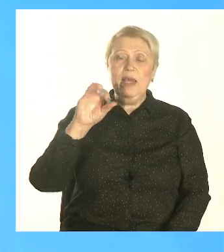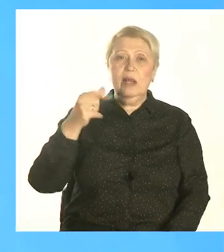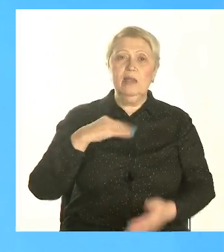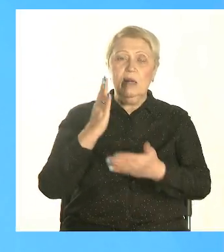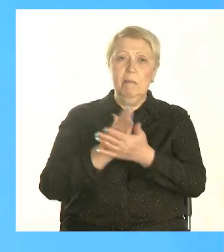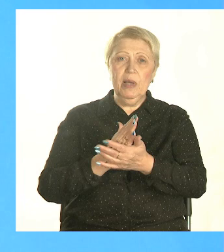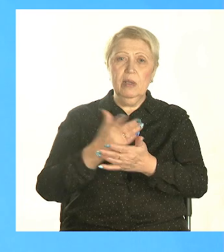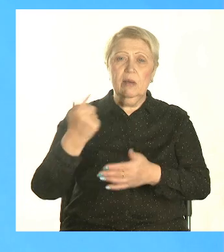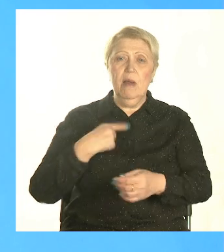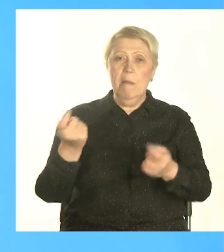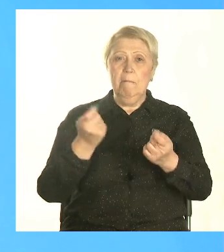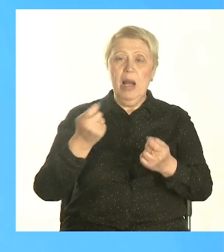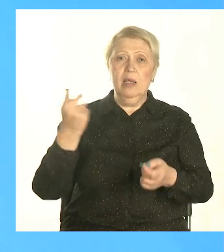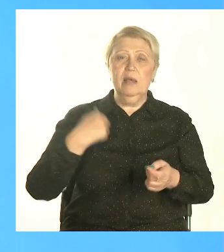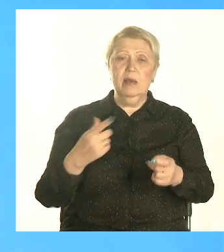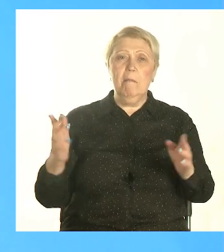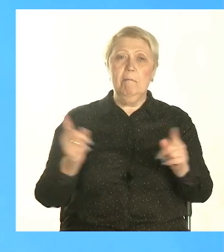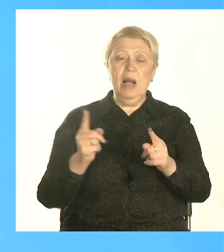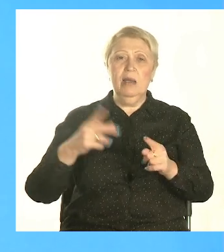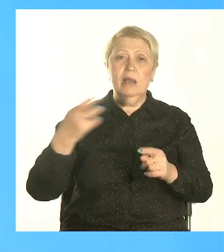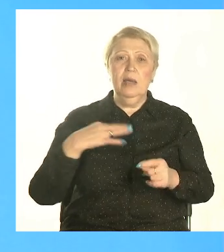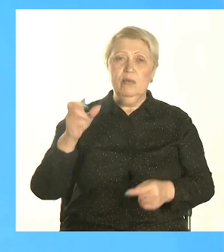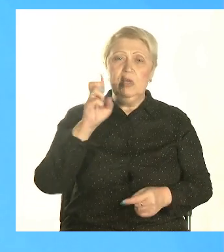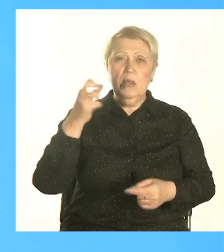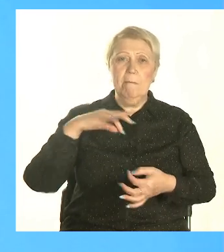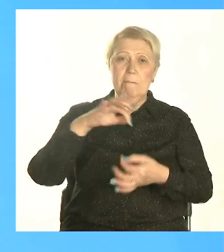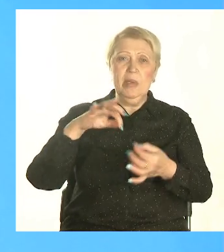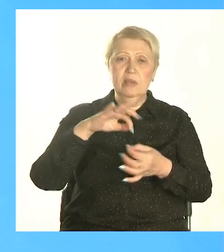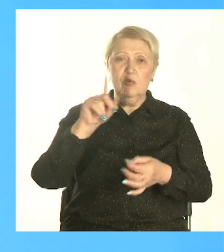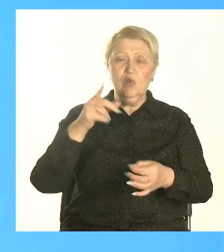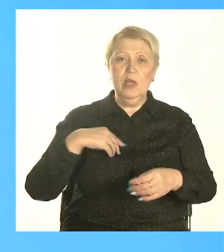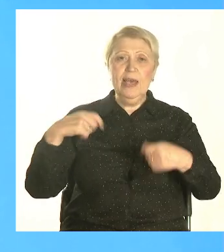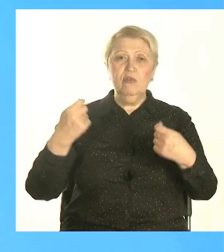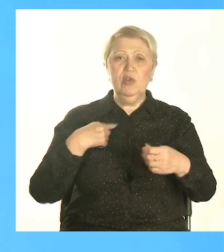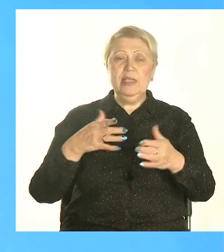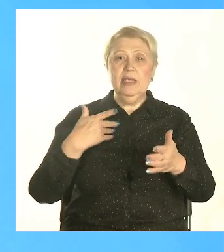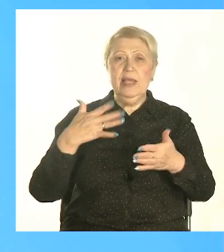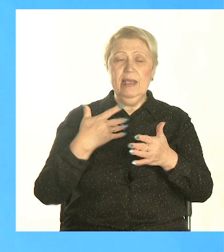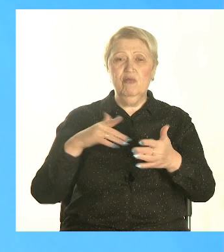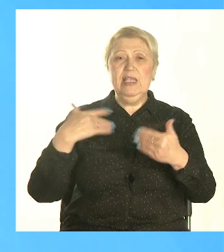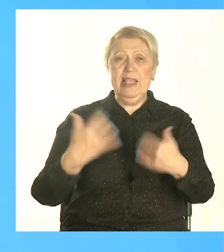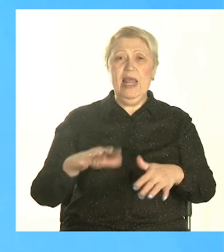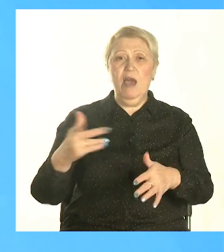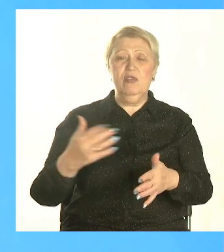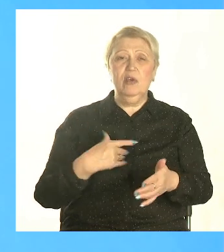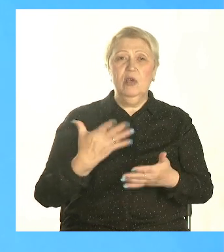совещание как раз с малым бизнесом по поводу того, что они теряют свой заработок. Вопрос в чем стал? О